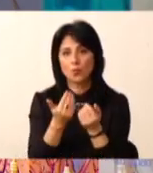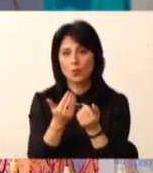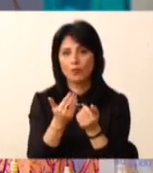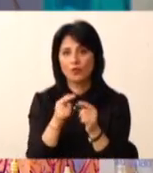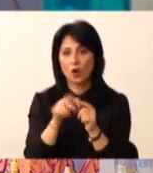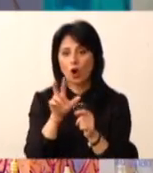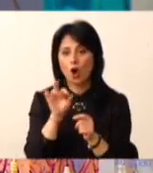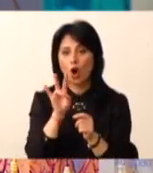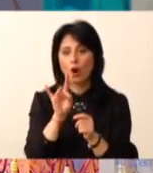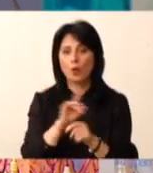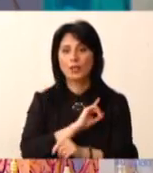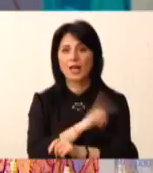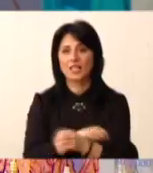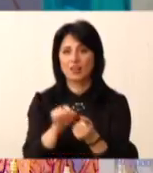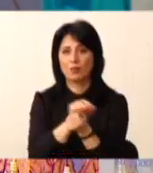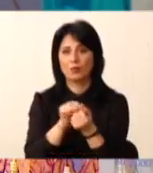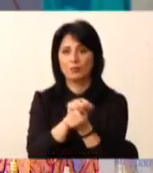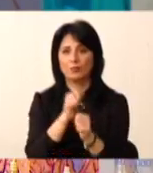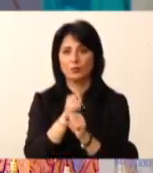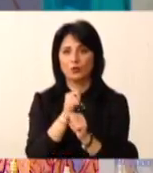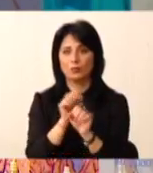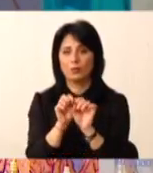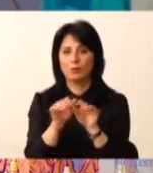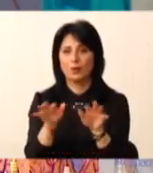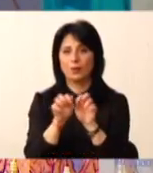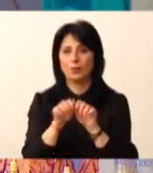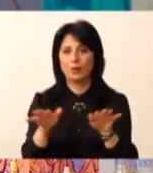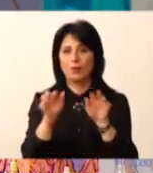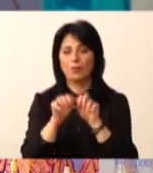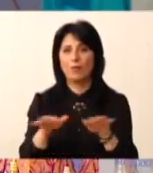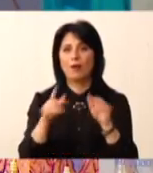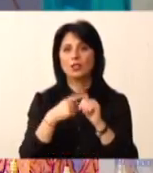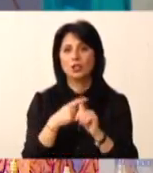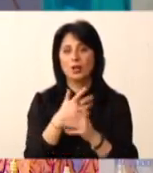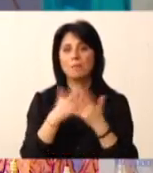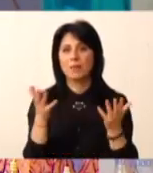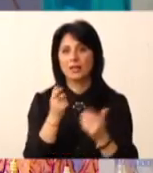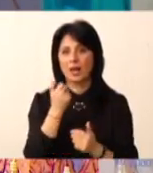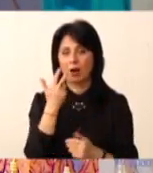ამ ჰორმონების გაძლიერებული გამოყოფა, უფრო მეტი რაოდენობით